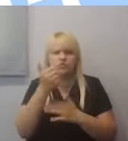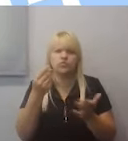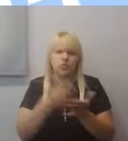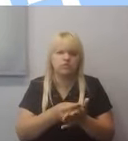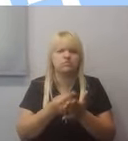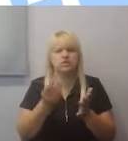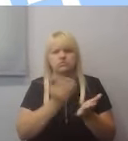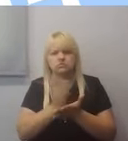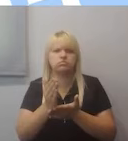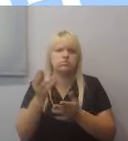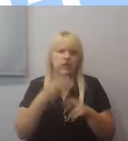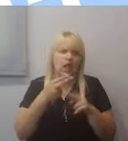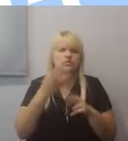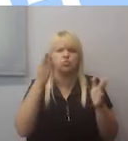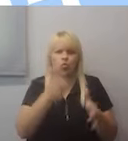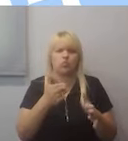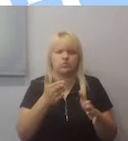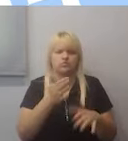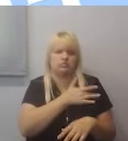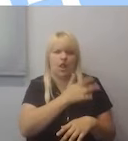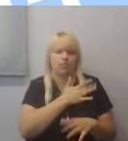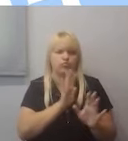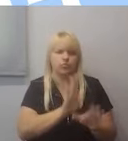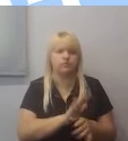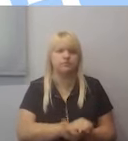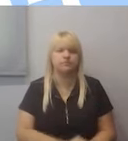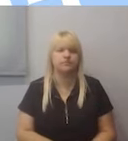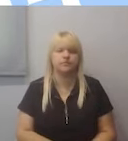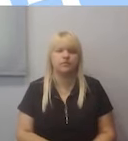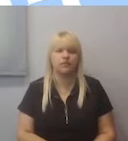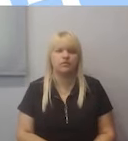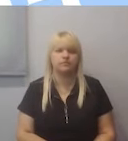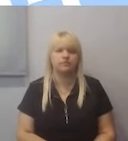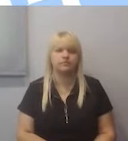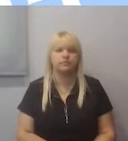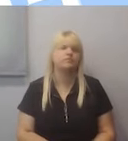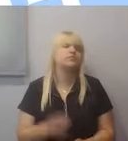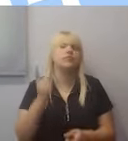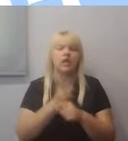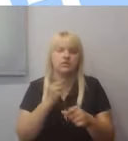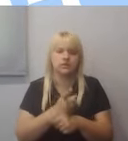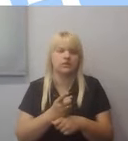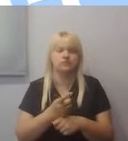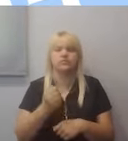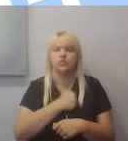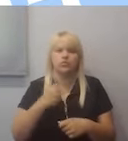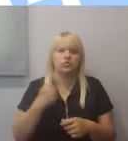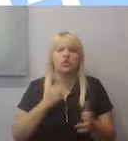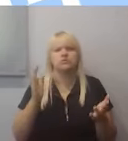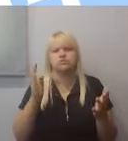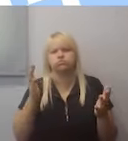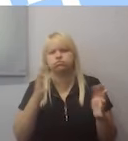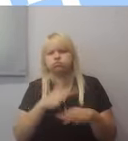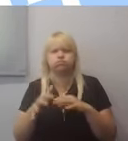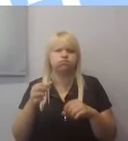tādu attieksmi tam visam vajag pieiet ko nedarīt bruņot nekārtīb vai apšaudes gadījumā šie ir arī tiešām ļoti ļoti